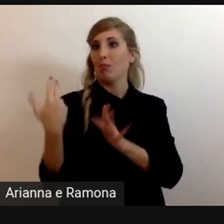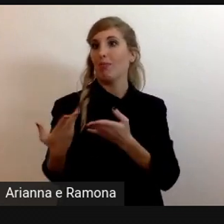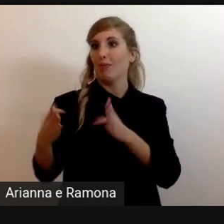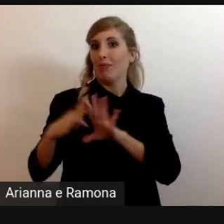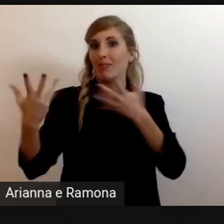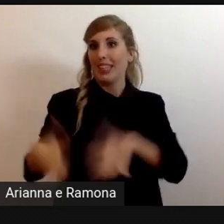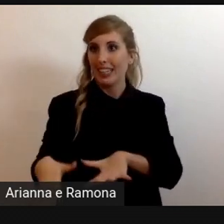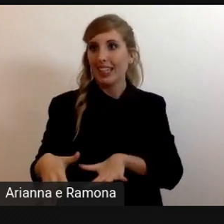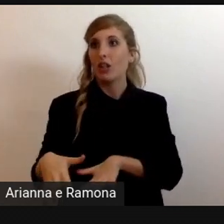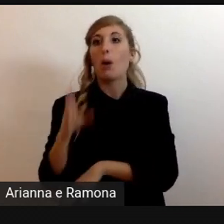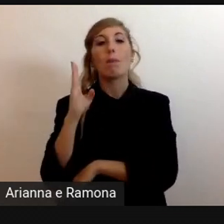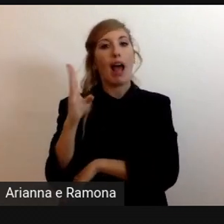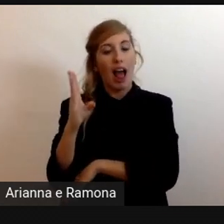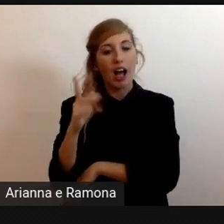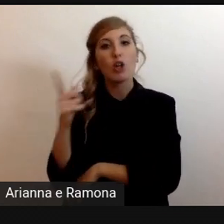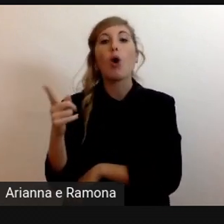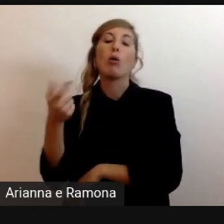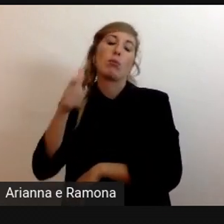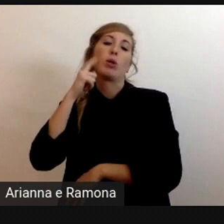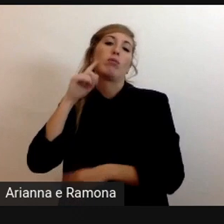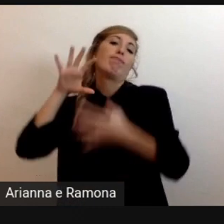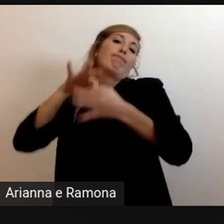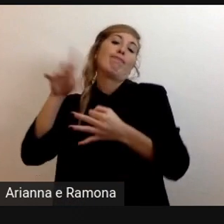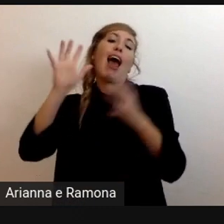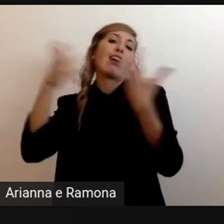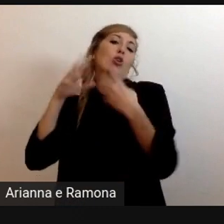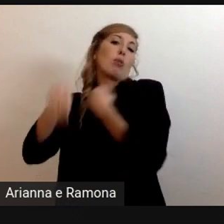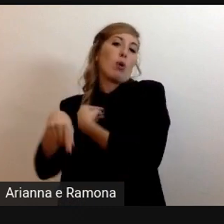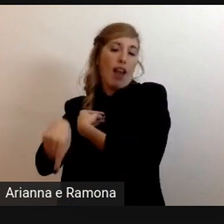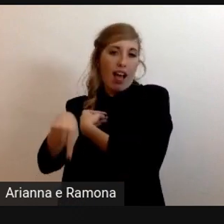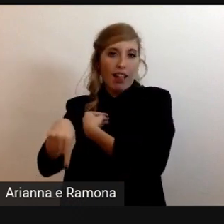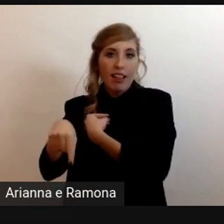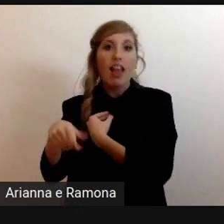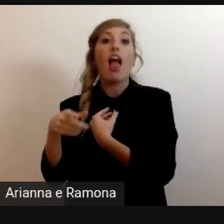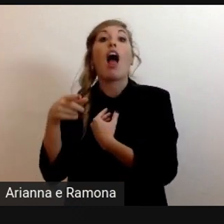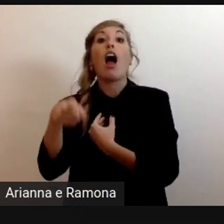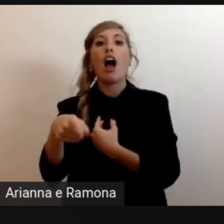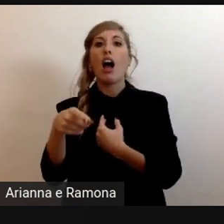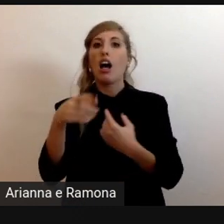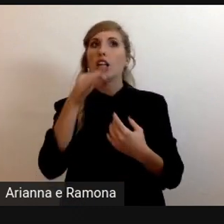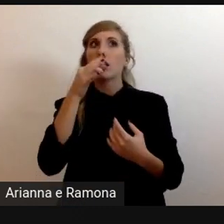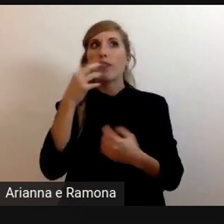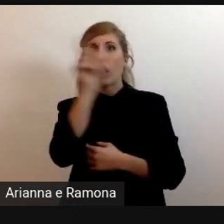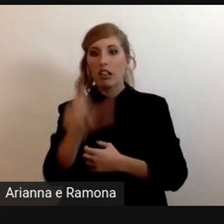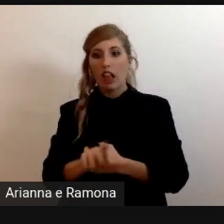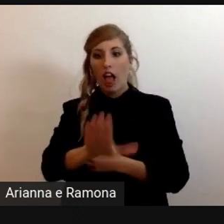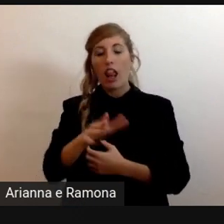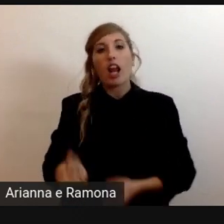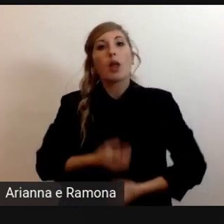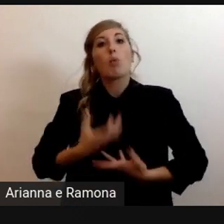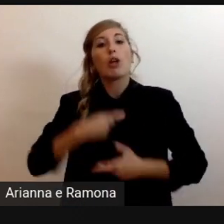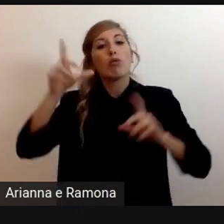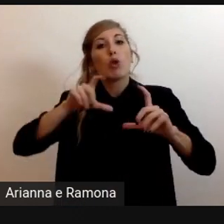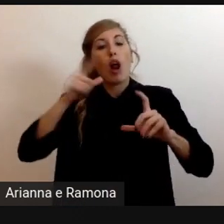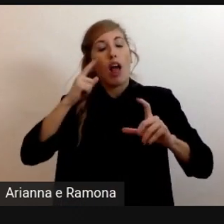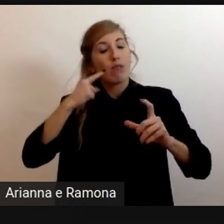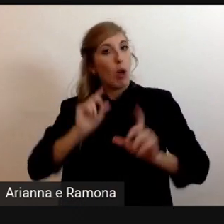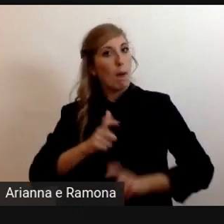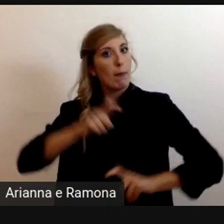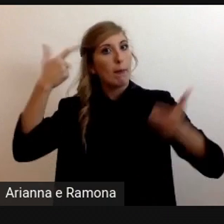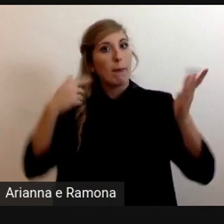arte contemporanea e che in italia come il linguaggio fotografico sia evoluto e come i